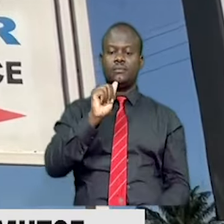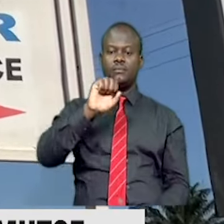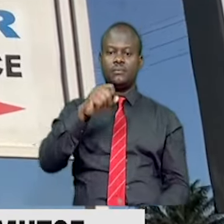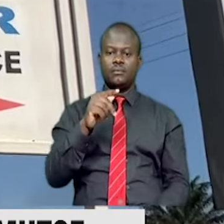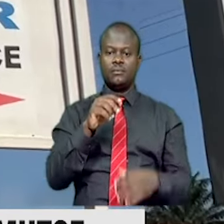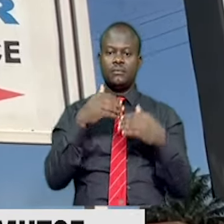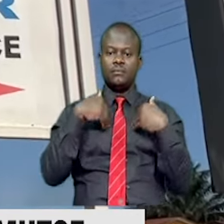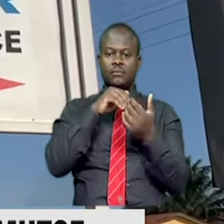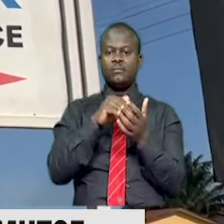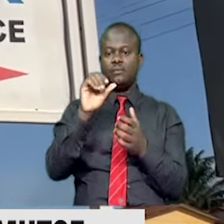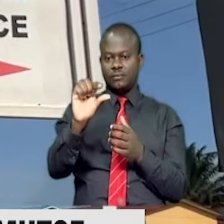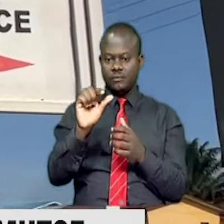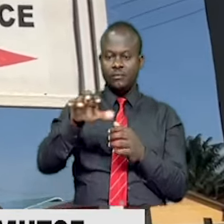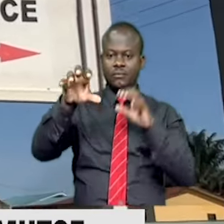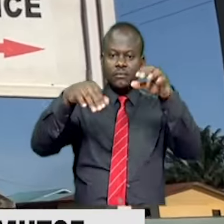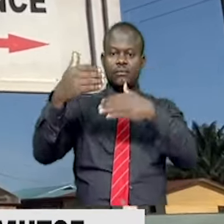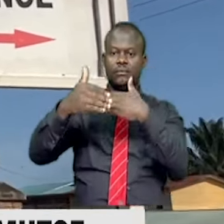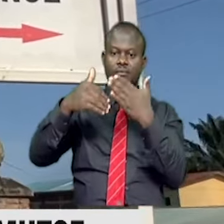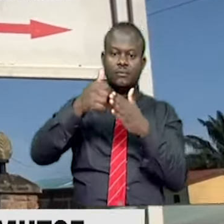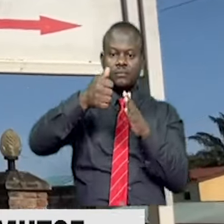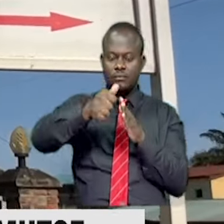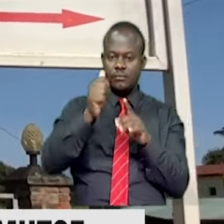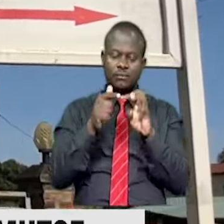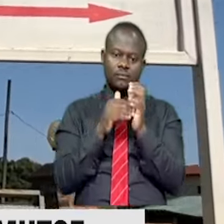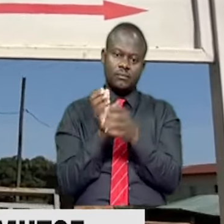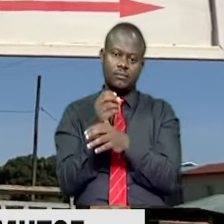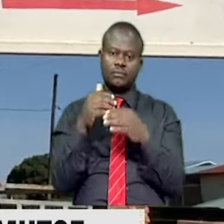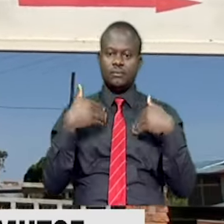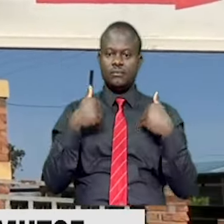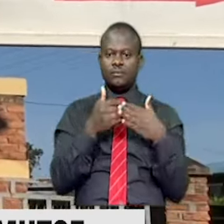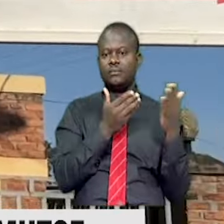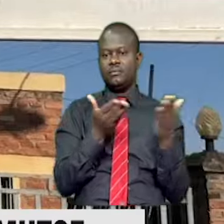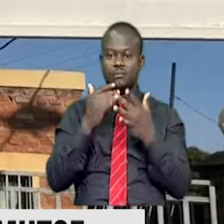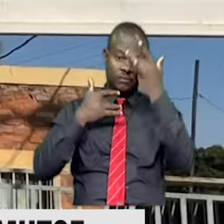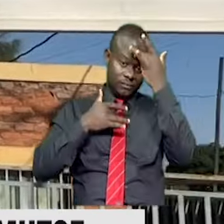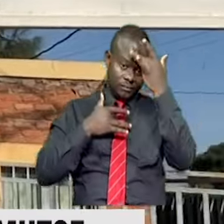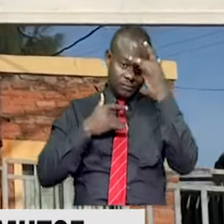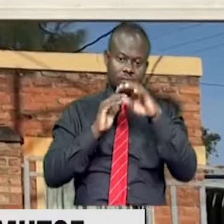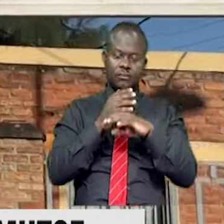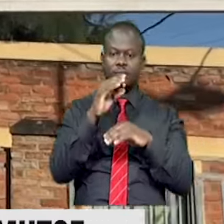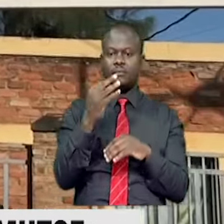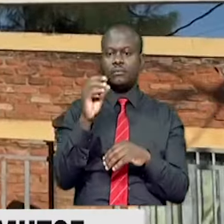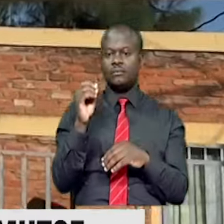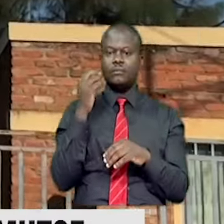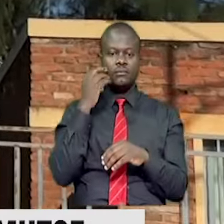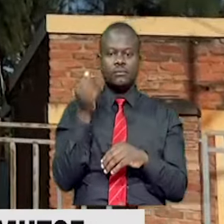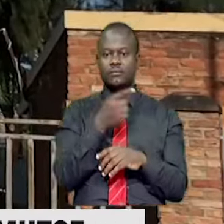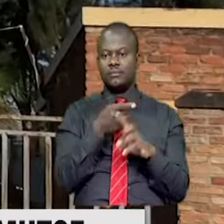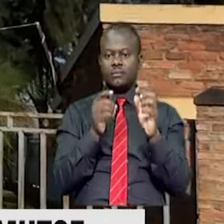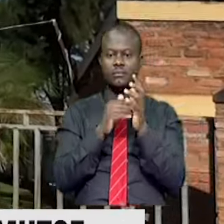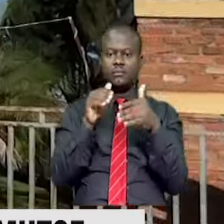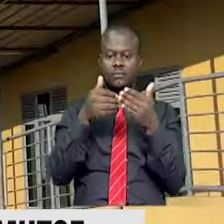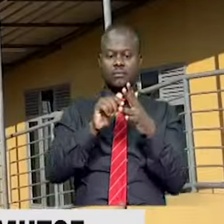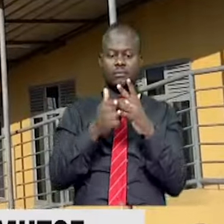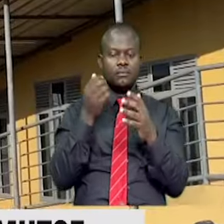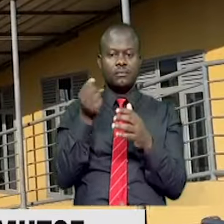mato poste de sante ari mu mbibi zacyo ndetse no mu bajyanama b'ubuzima bakiraga abarwayi ba malaria 300 mu kwezi ariko ngo kuva mu